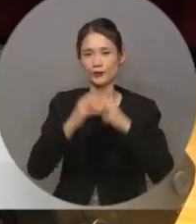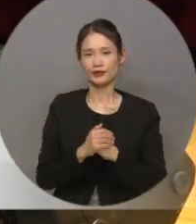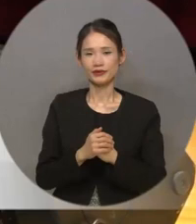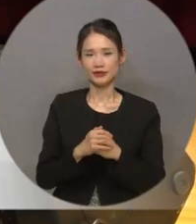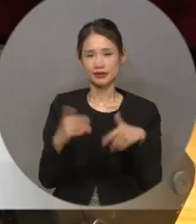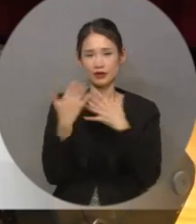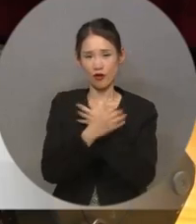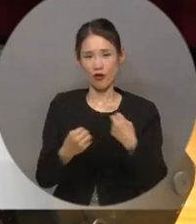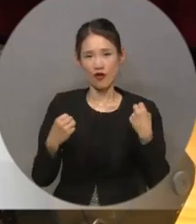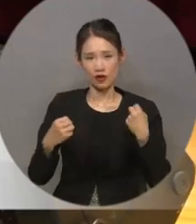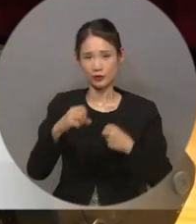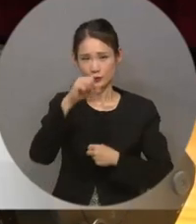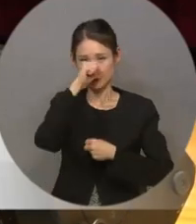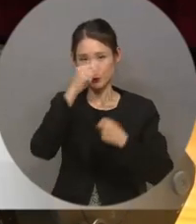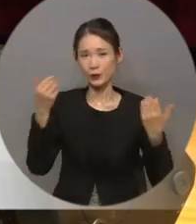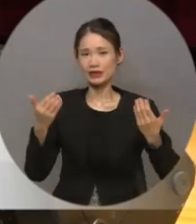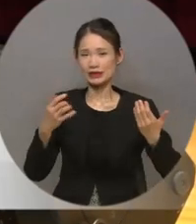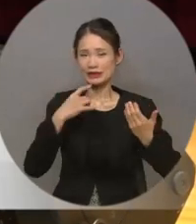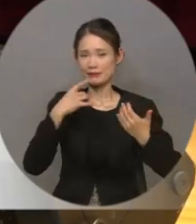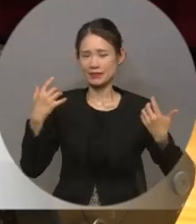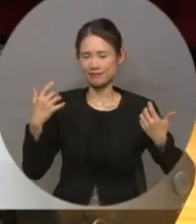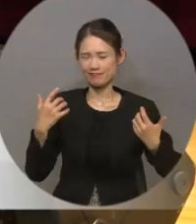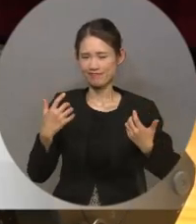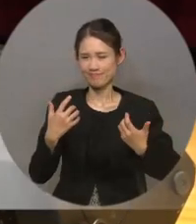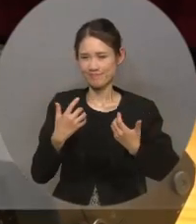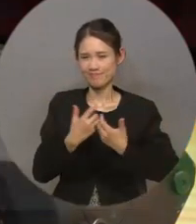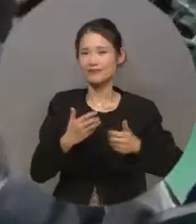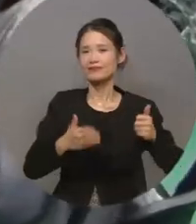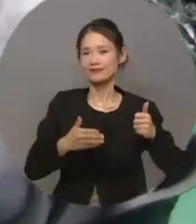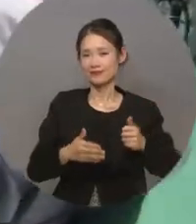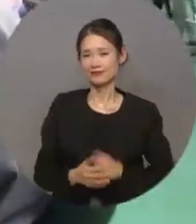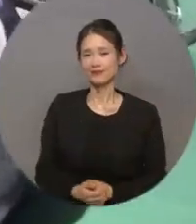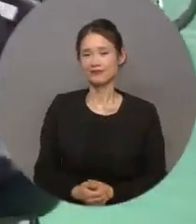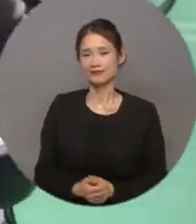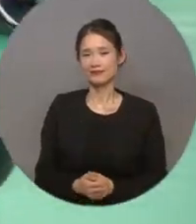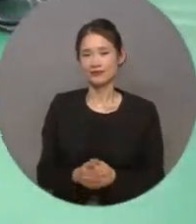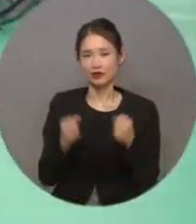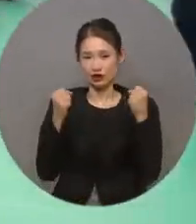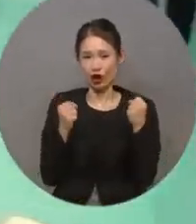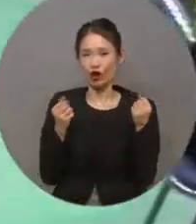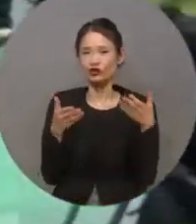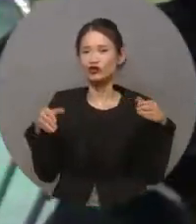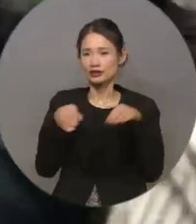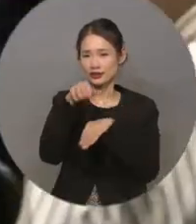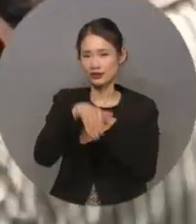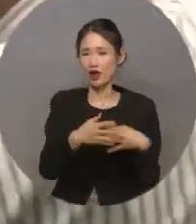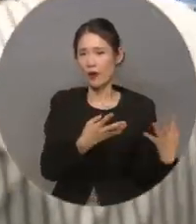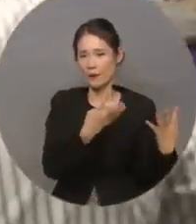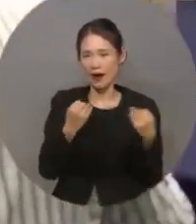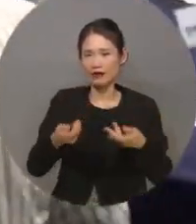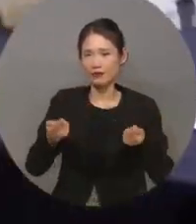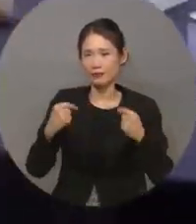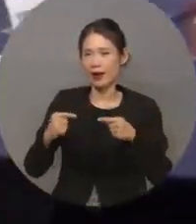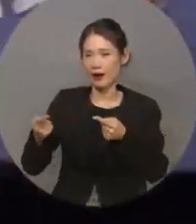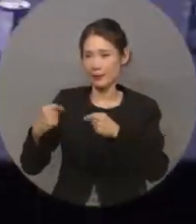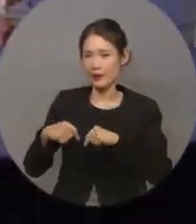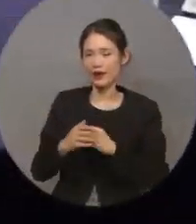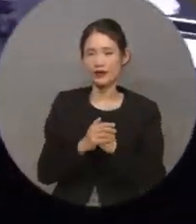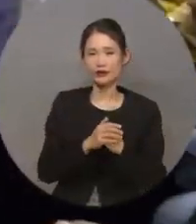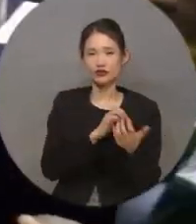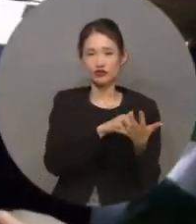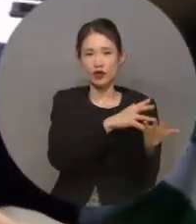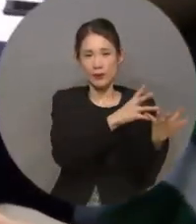늘 건강하시고 그 좋은 일만 많으시길 바라겠습니다. 거주시설 장애인들도 많이 참여해 수많은 이웃들과 만나는